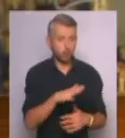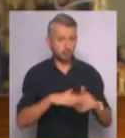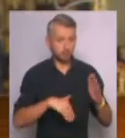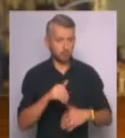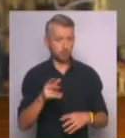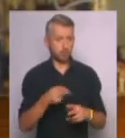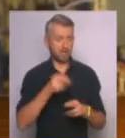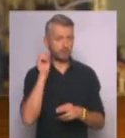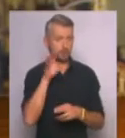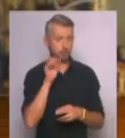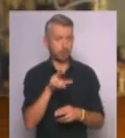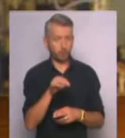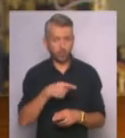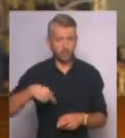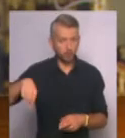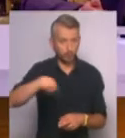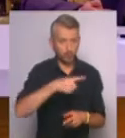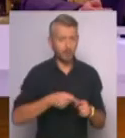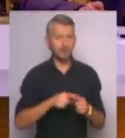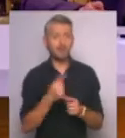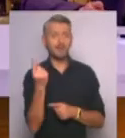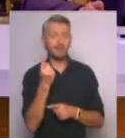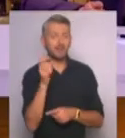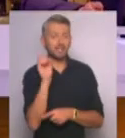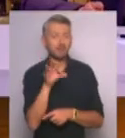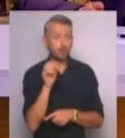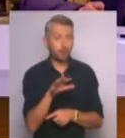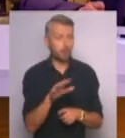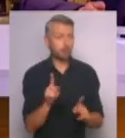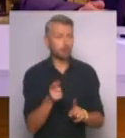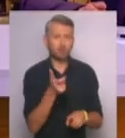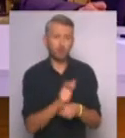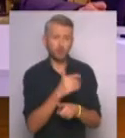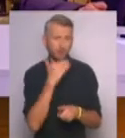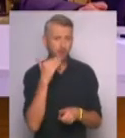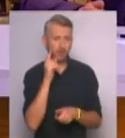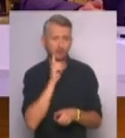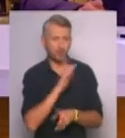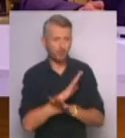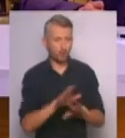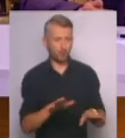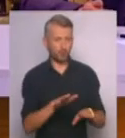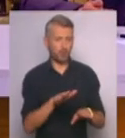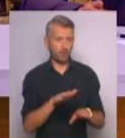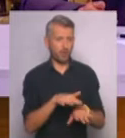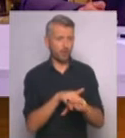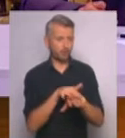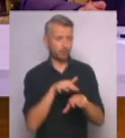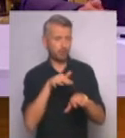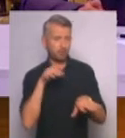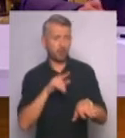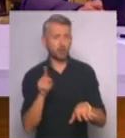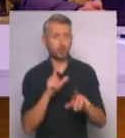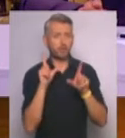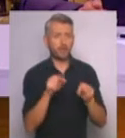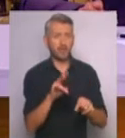світлофора по Кільцевій. І це єдиний світлофор, який створює дуже багато незручностей. Ми, щоб виїхати